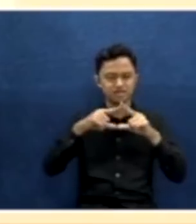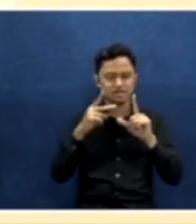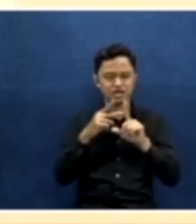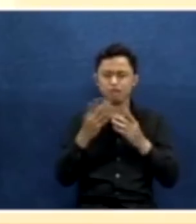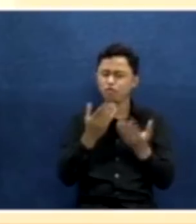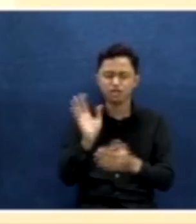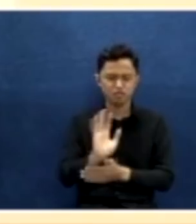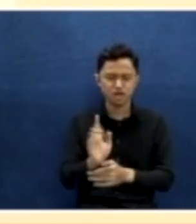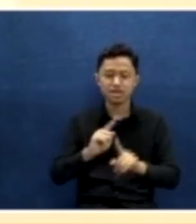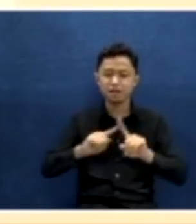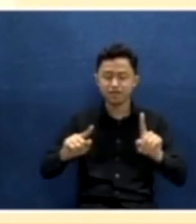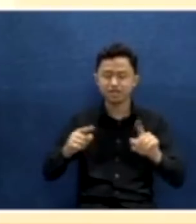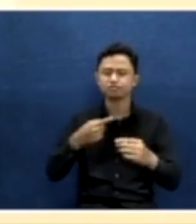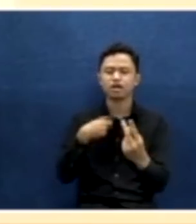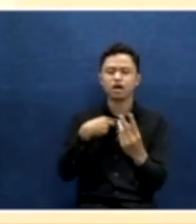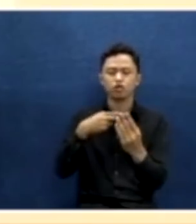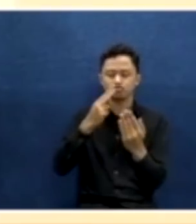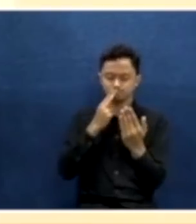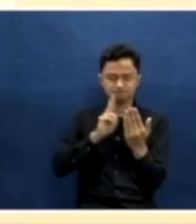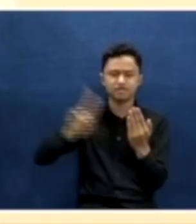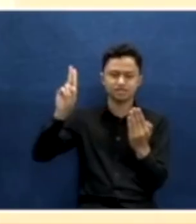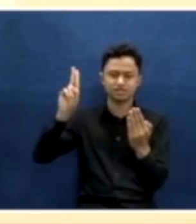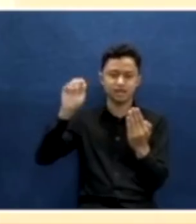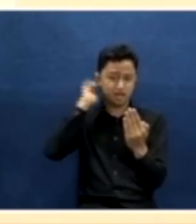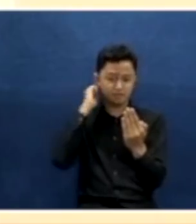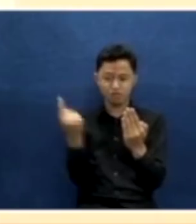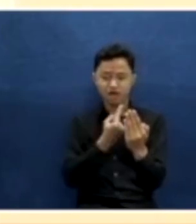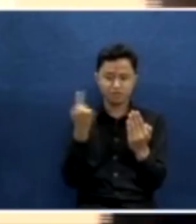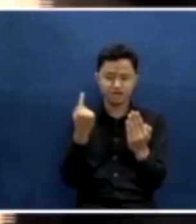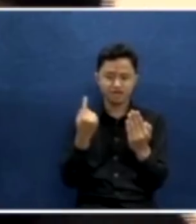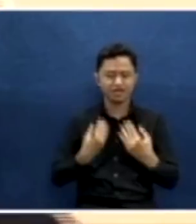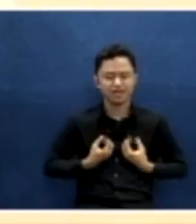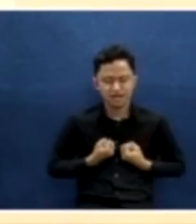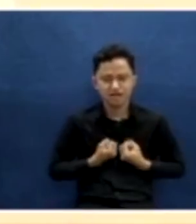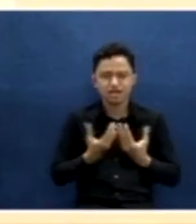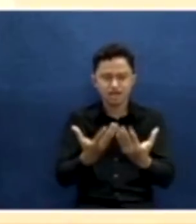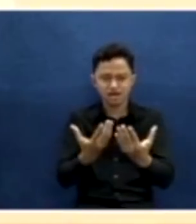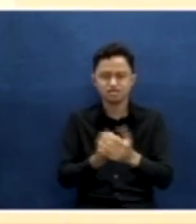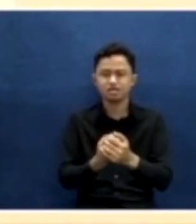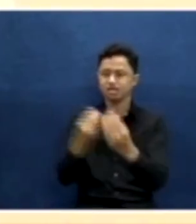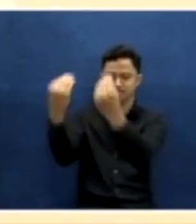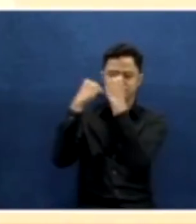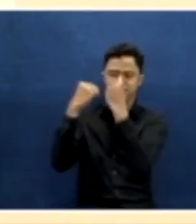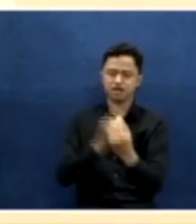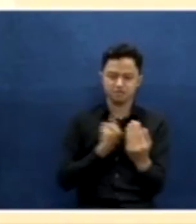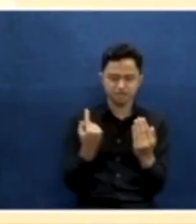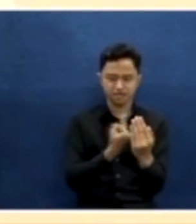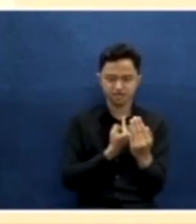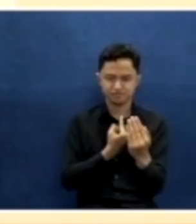tapi kami menjadi saksi ketulusannya keikhlasannya ketika mendidik kami